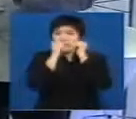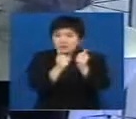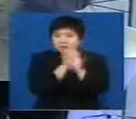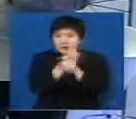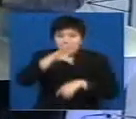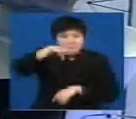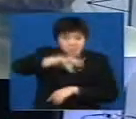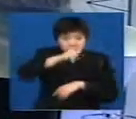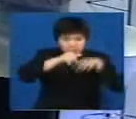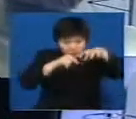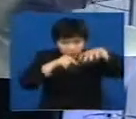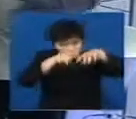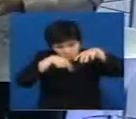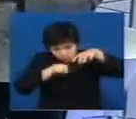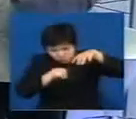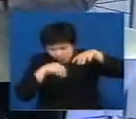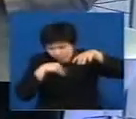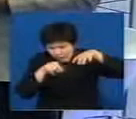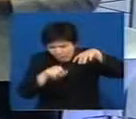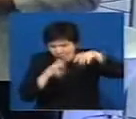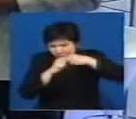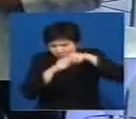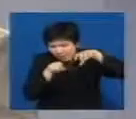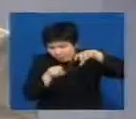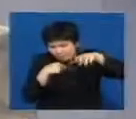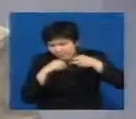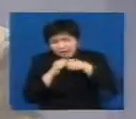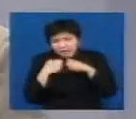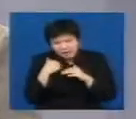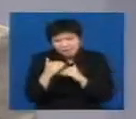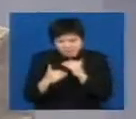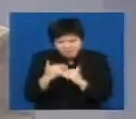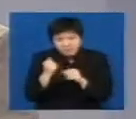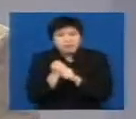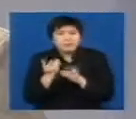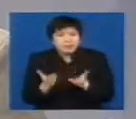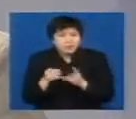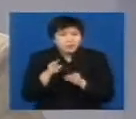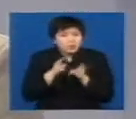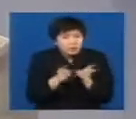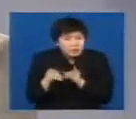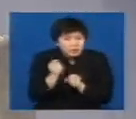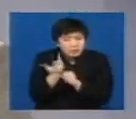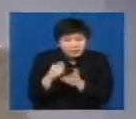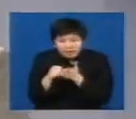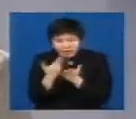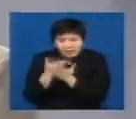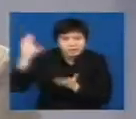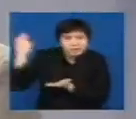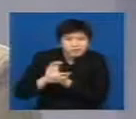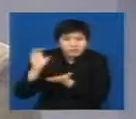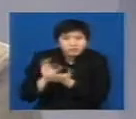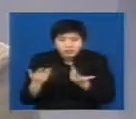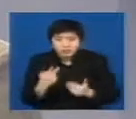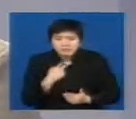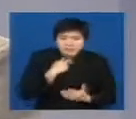ต่ในเมืองเนี่ยก็ยังมีหย่อมก็เรียกอะไรหย่อมที่มีปัญหาอยู ่ ที่อยากจะพัฒนานี่แต่ว่าไม่มีงบประมาณ คืออยู่ในเขตเท